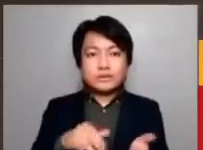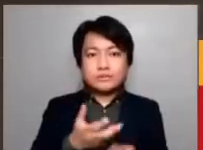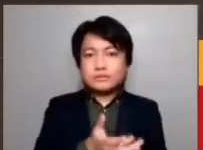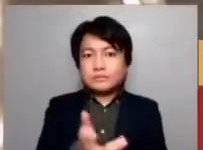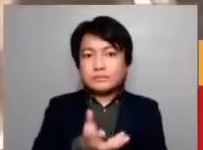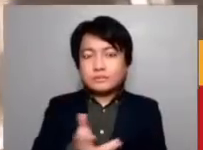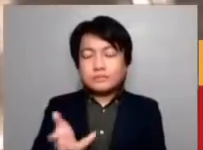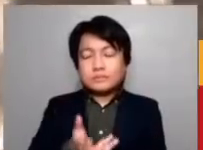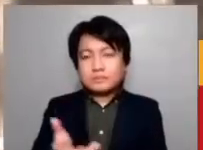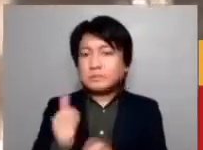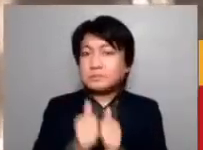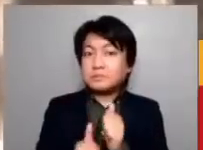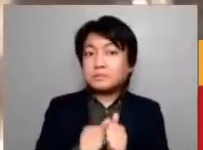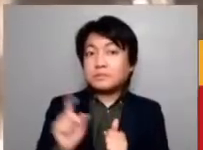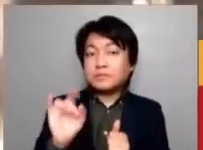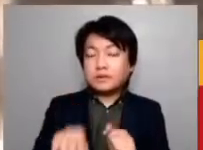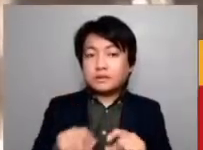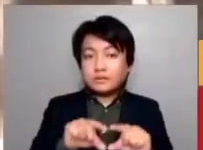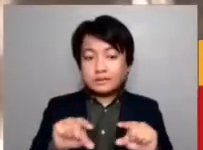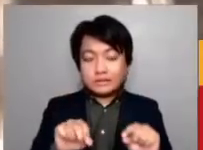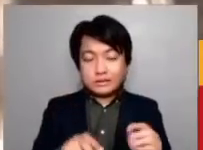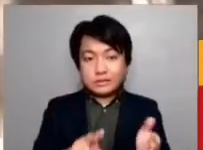sabihin, ang modus operandi nila ngayon,